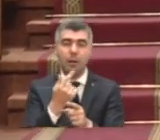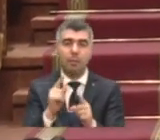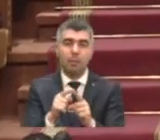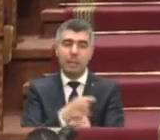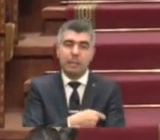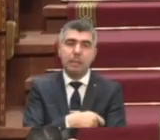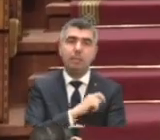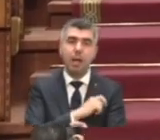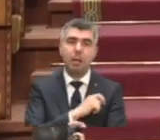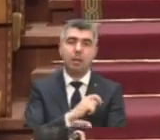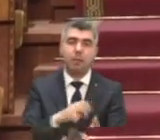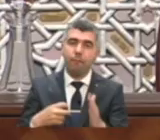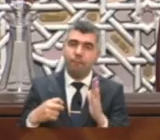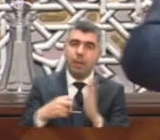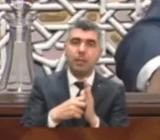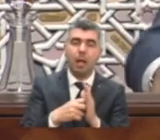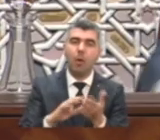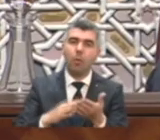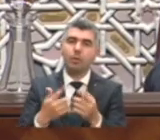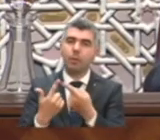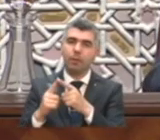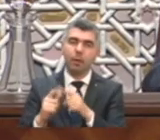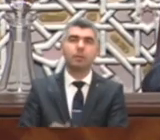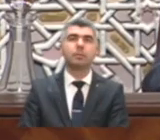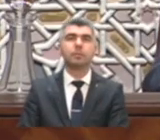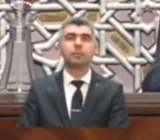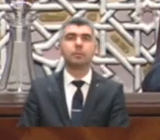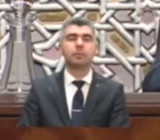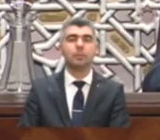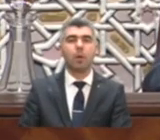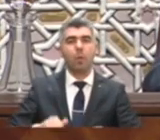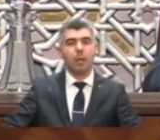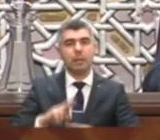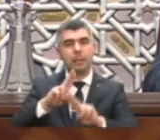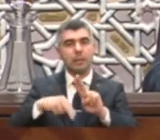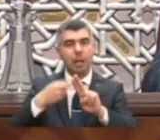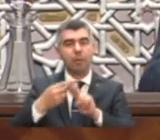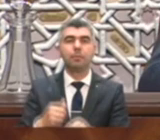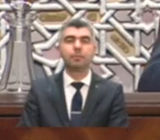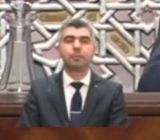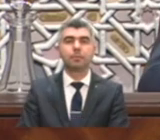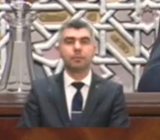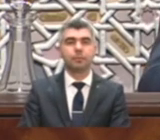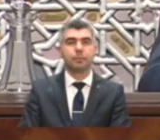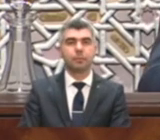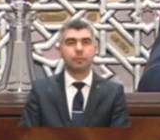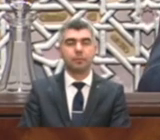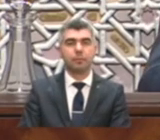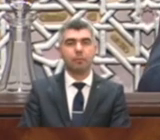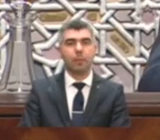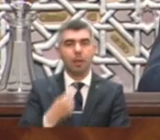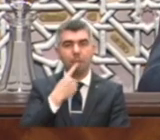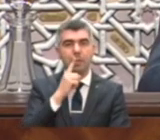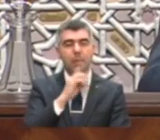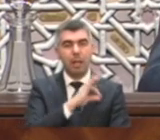تقليص التاشيره وشكرا. شكرا سيدنا المحترم. تفضلوا سيد الوزير للرد على السؤال. بسم الله الرحمن